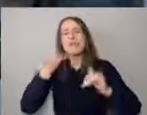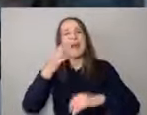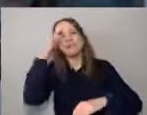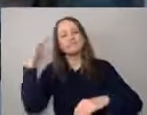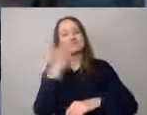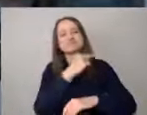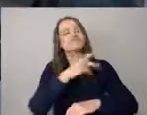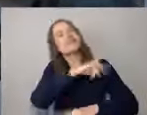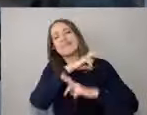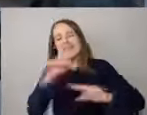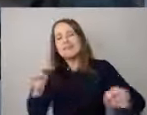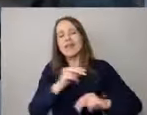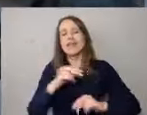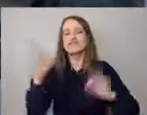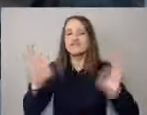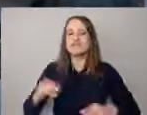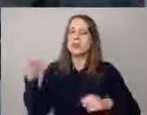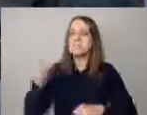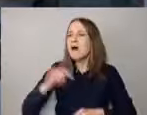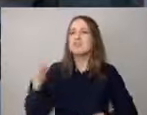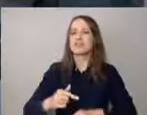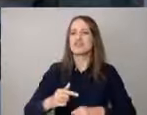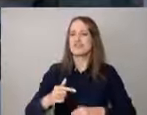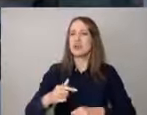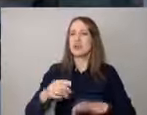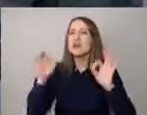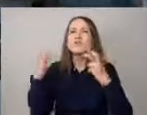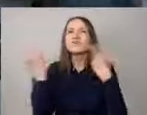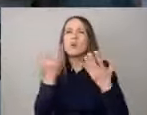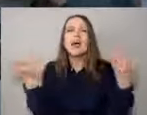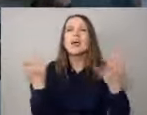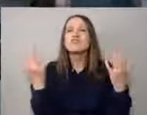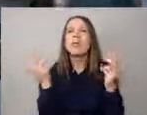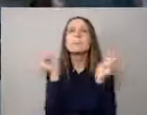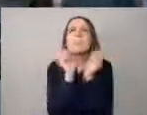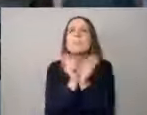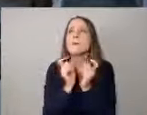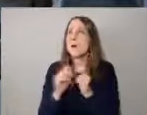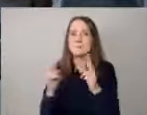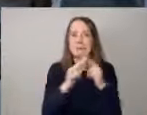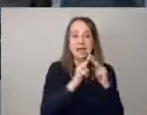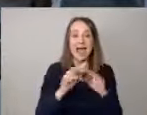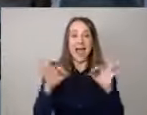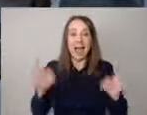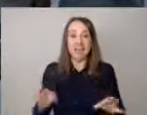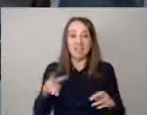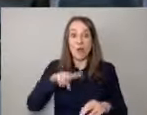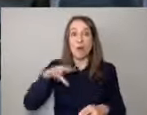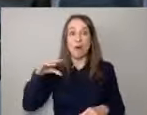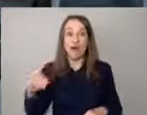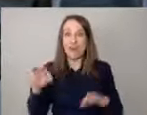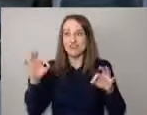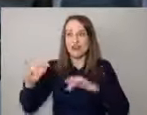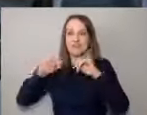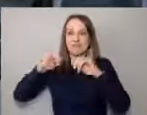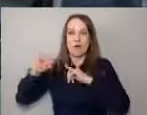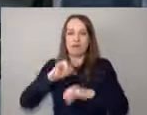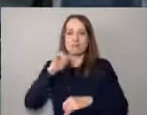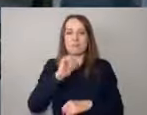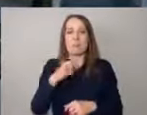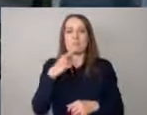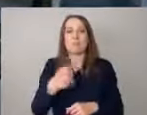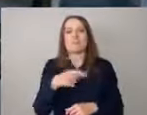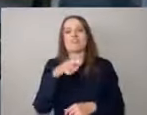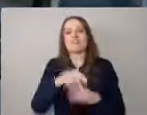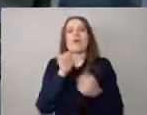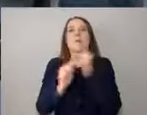powinniśmy dla dobra obywateli szukać punktów porozumienia. A dzisiaj nawet z Unii Europejskiej dzisiejsza władza próbuje robić oręż walki, tylko